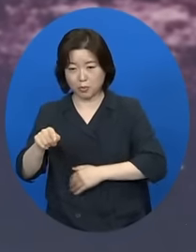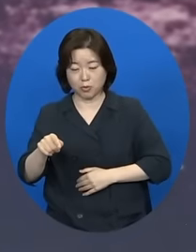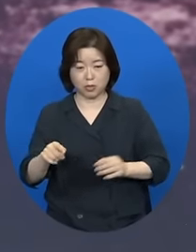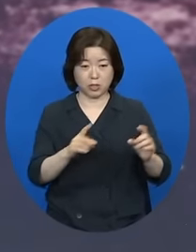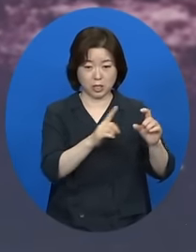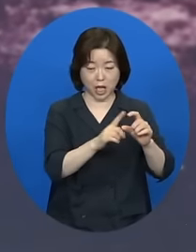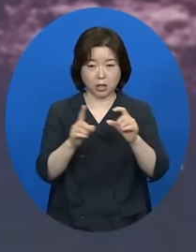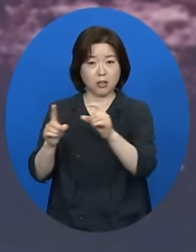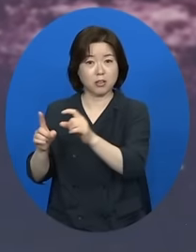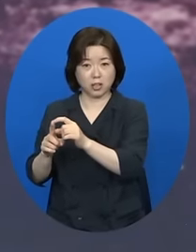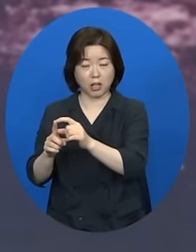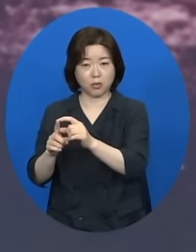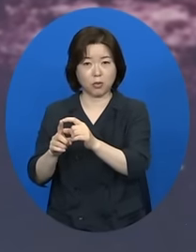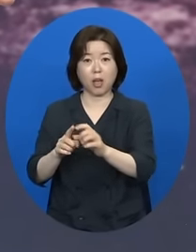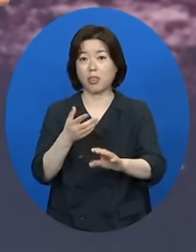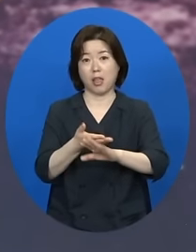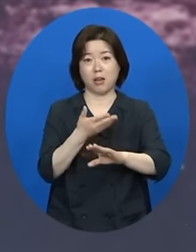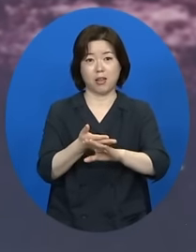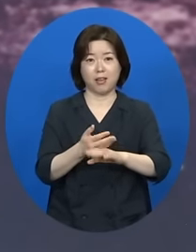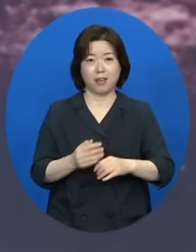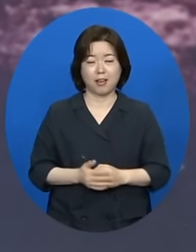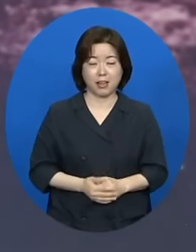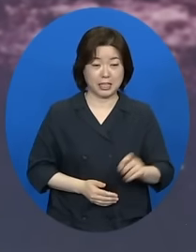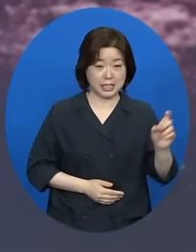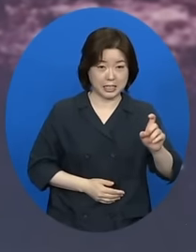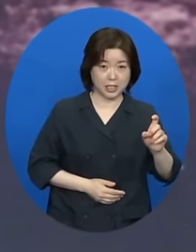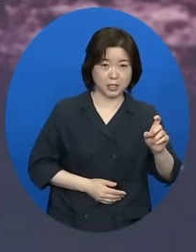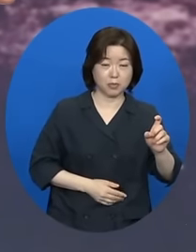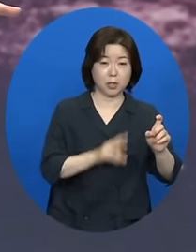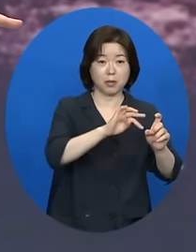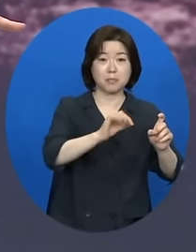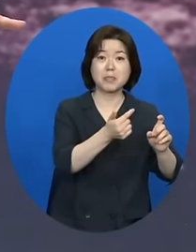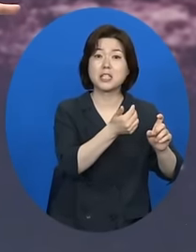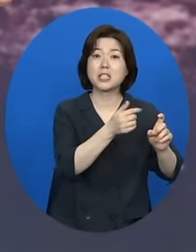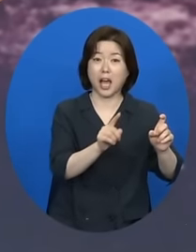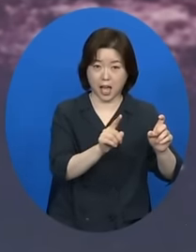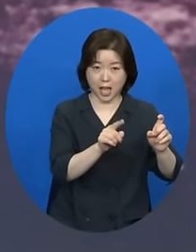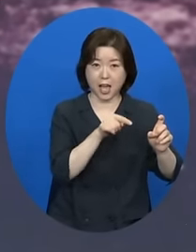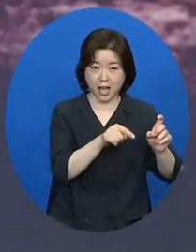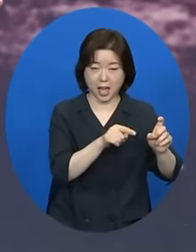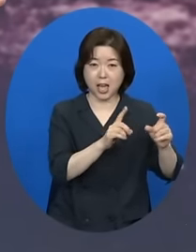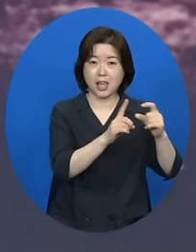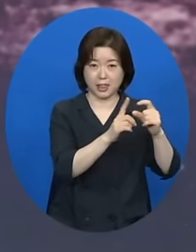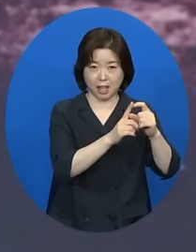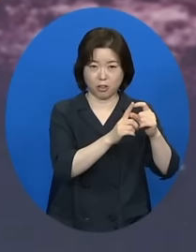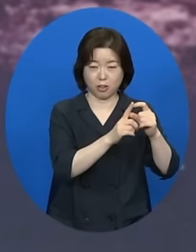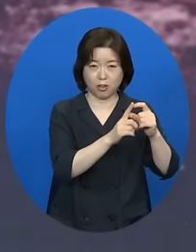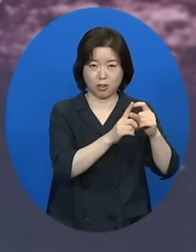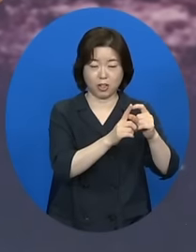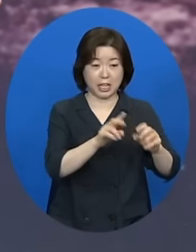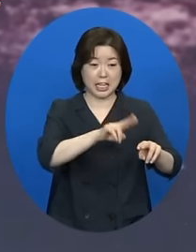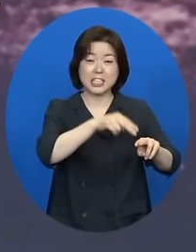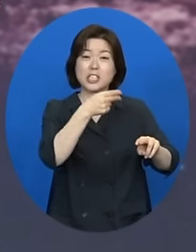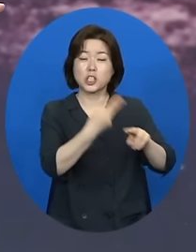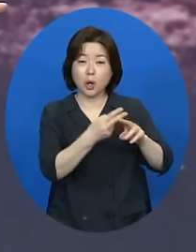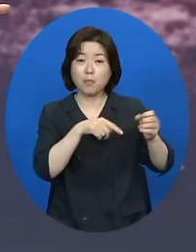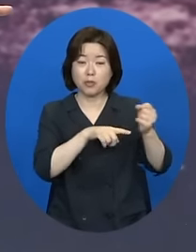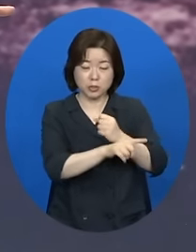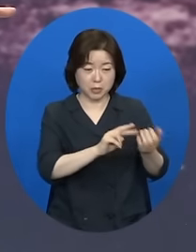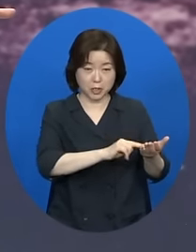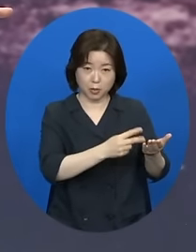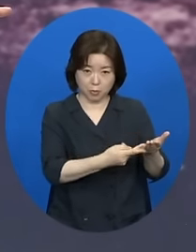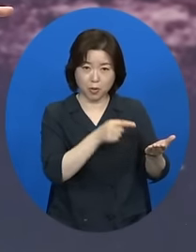단어로 원어로는 돼 있습니다. 10절은 민하라고 하는 어떤 그 선물이라는 의미로 번역된